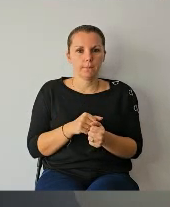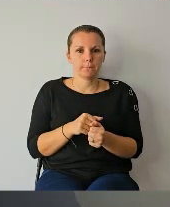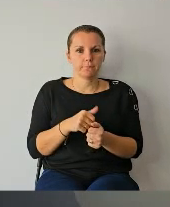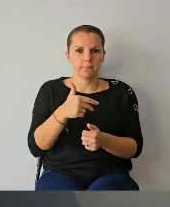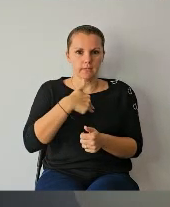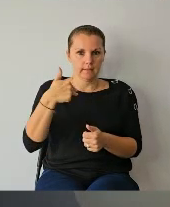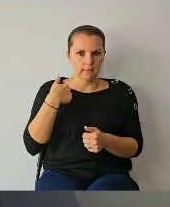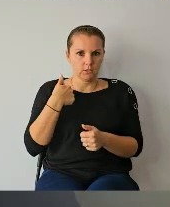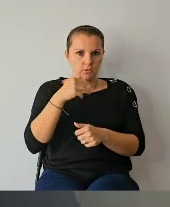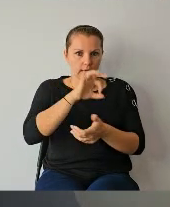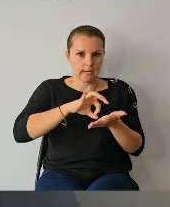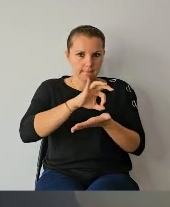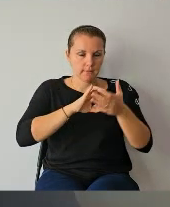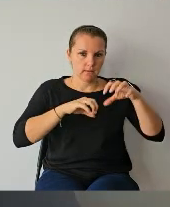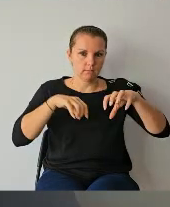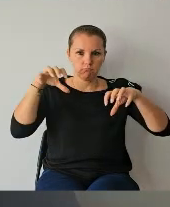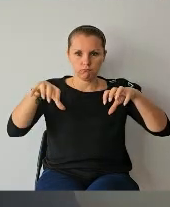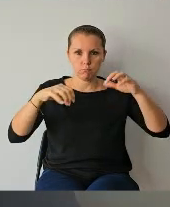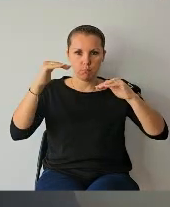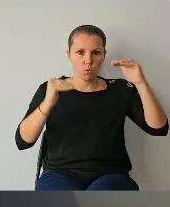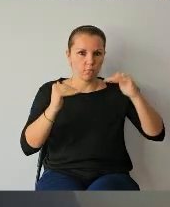Boguchwała.